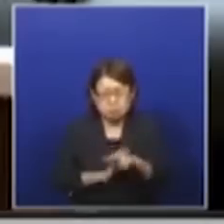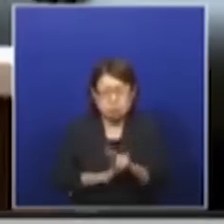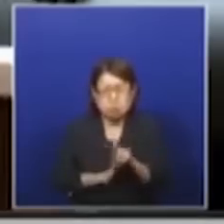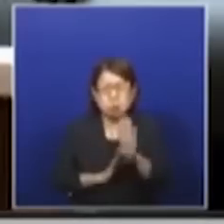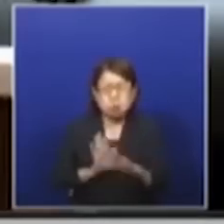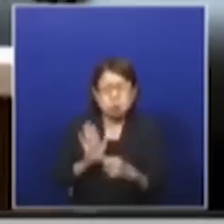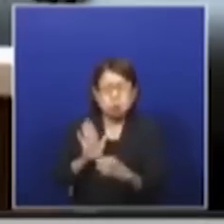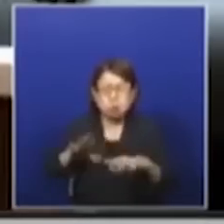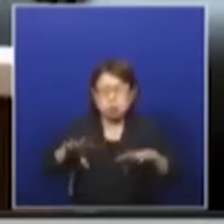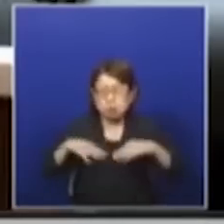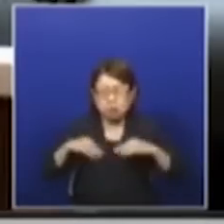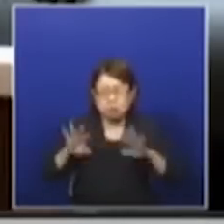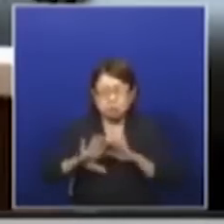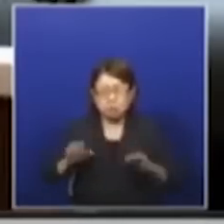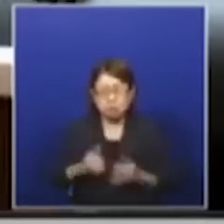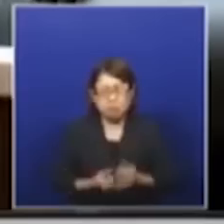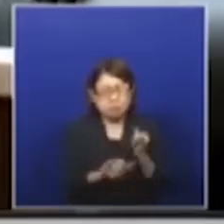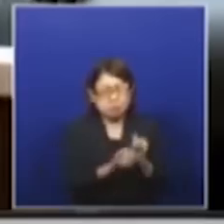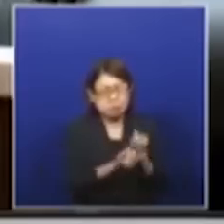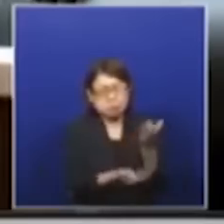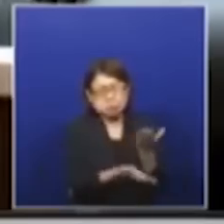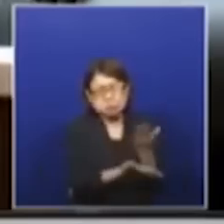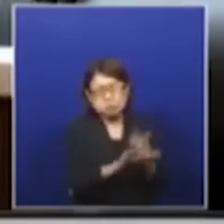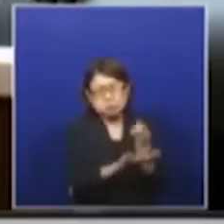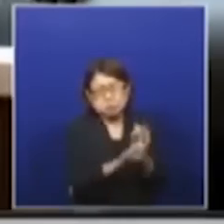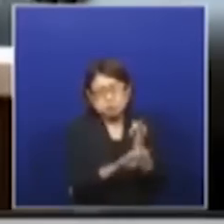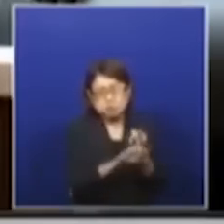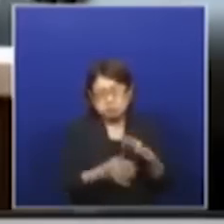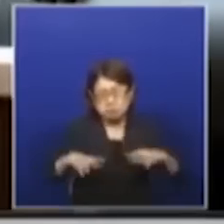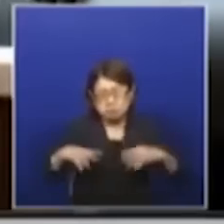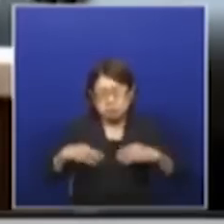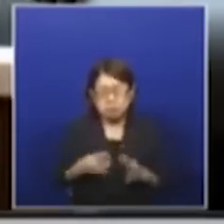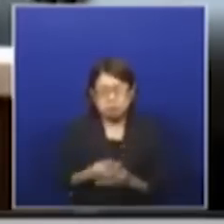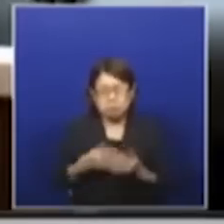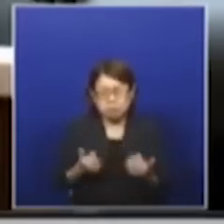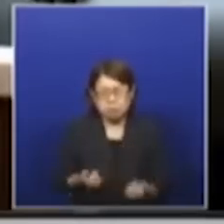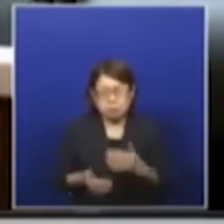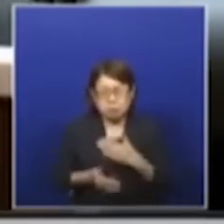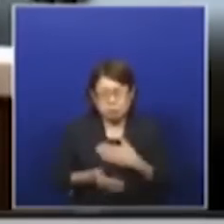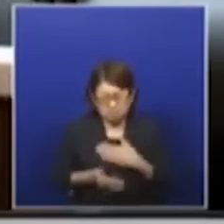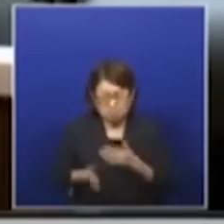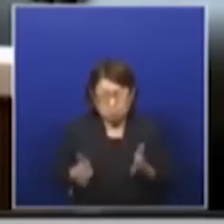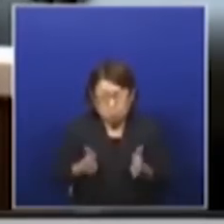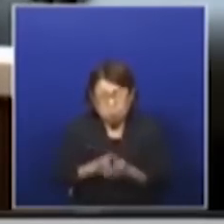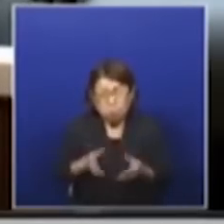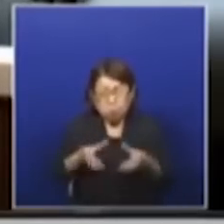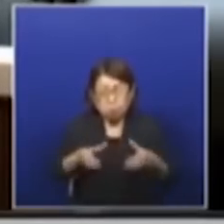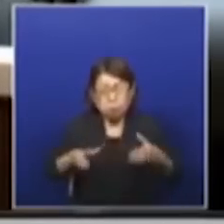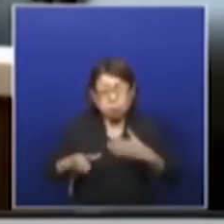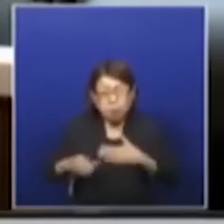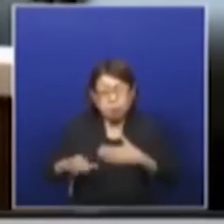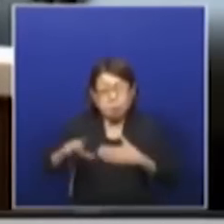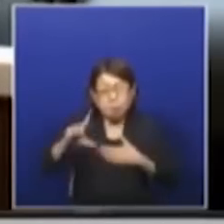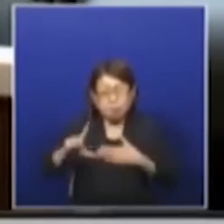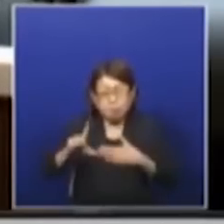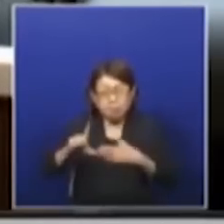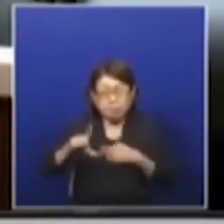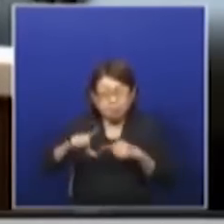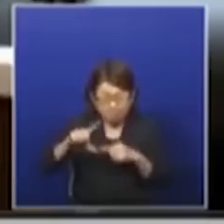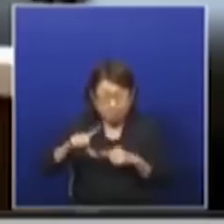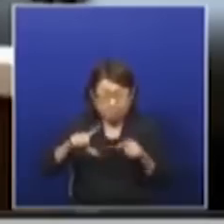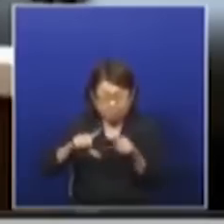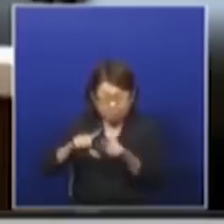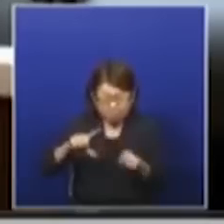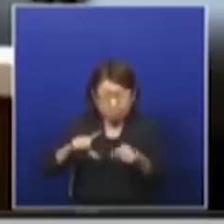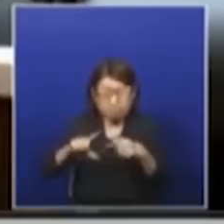ได้ครับสุดท้ายนี้ผมและพรรคก้าวไกลขอยืนยันว่าอยากจะให้